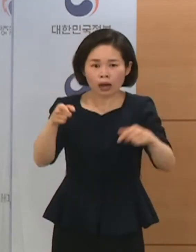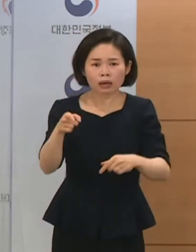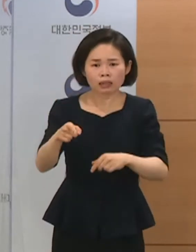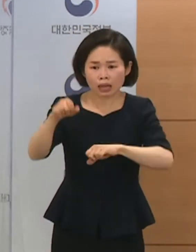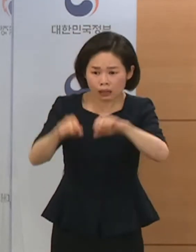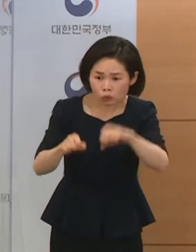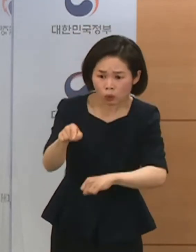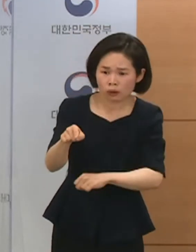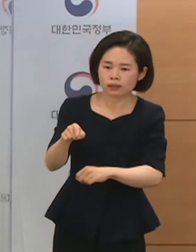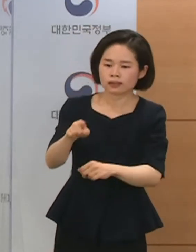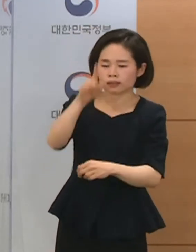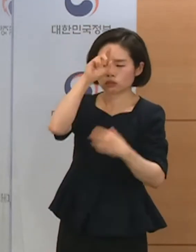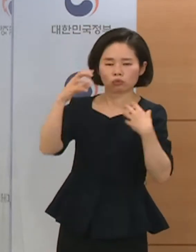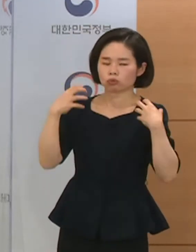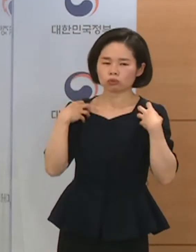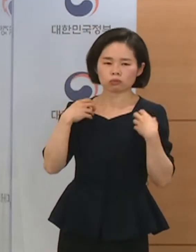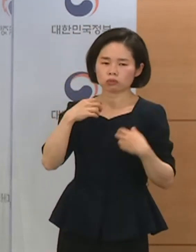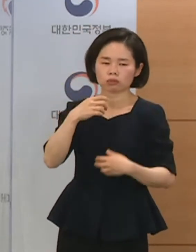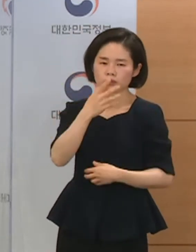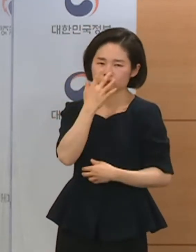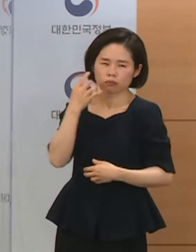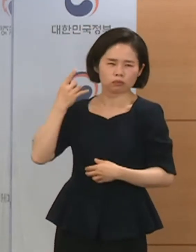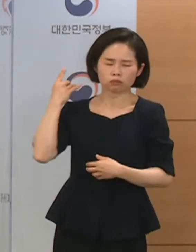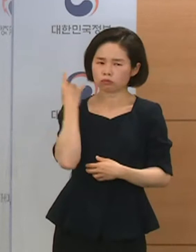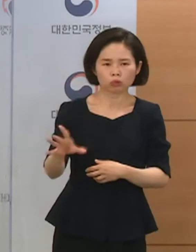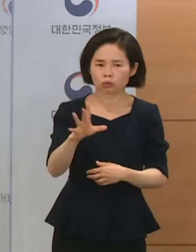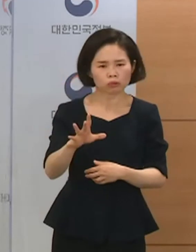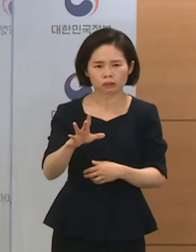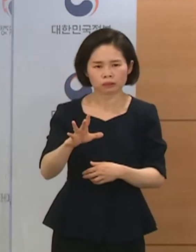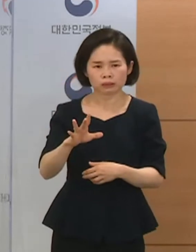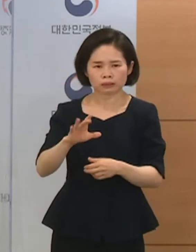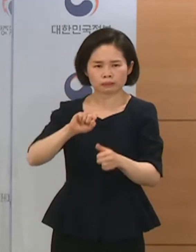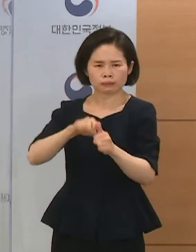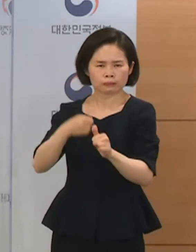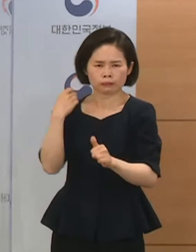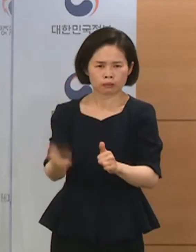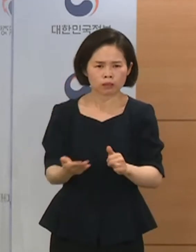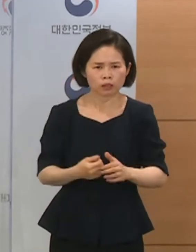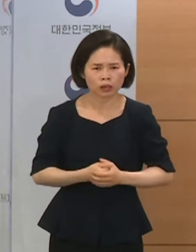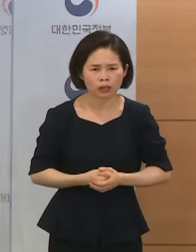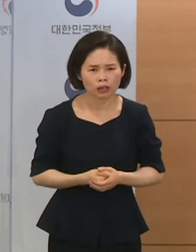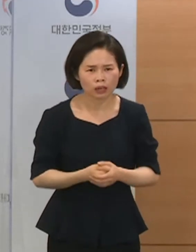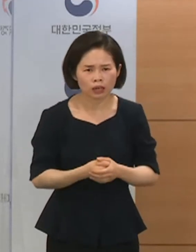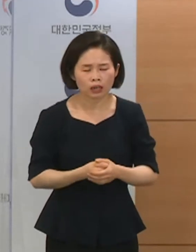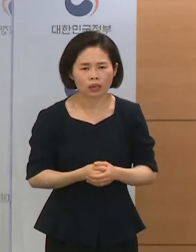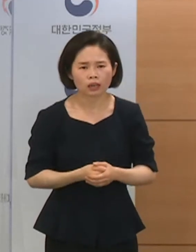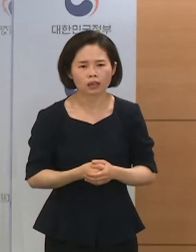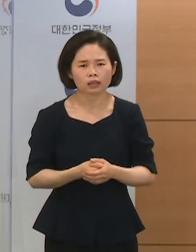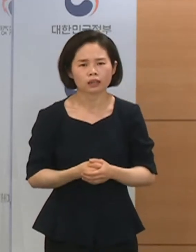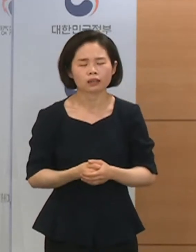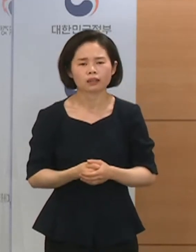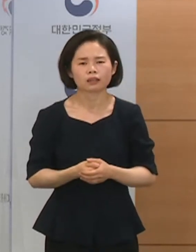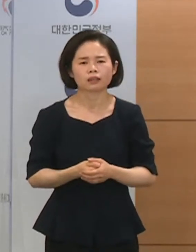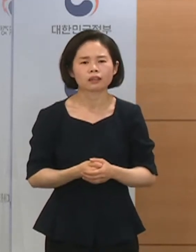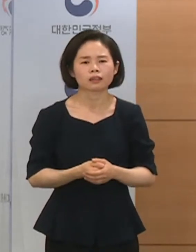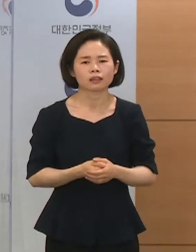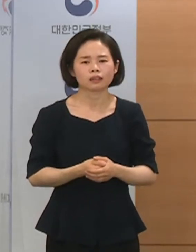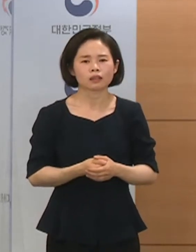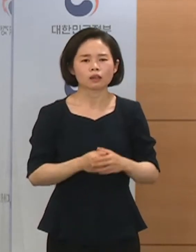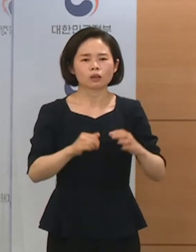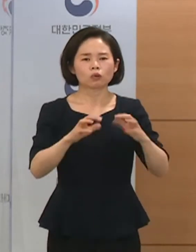용납하지 않겠습니다. 코로나19를 멈춰 세울 수 있는 것은 결국 국민 여러분의 일관된,